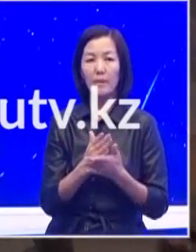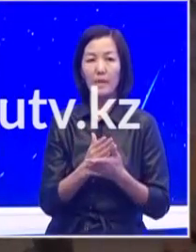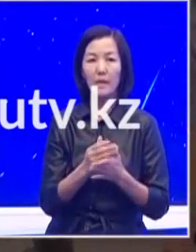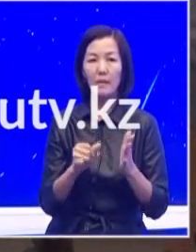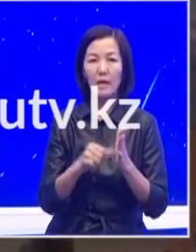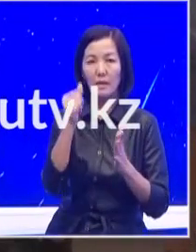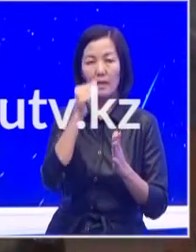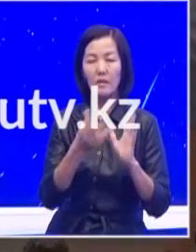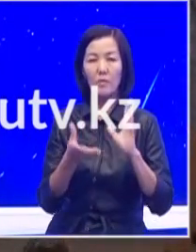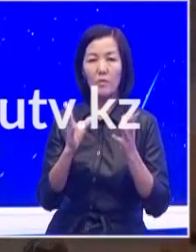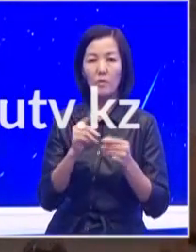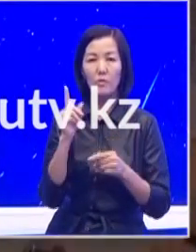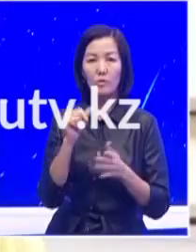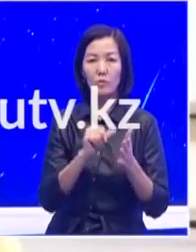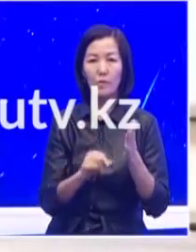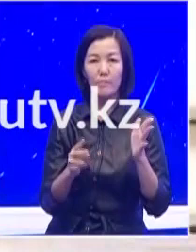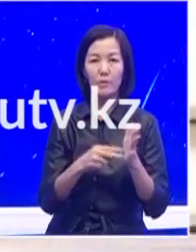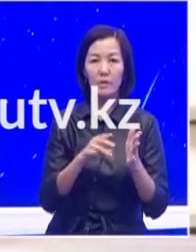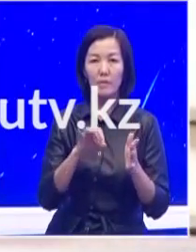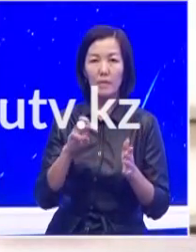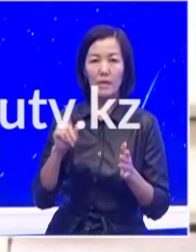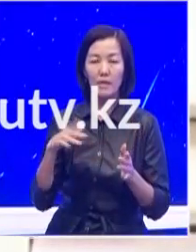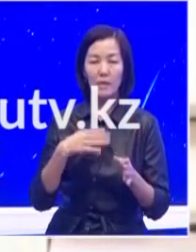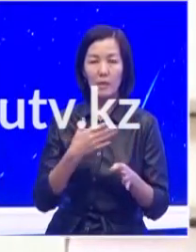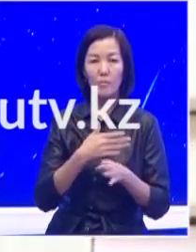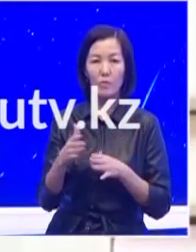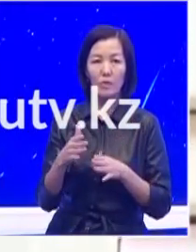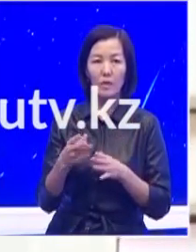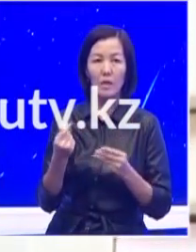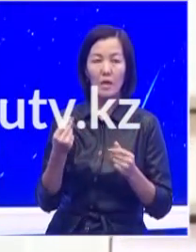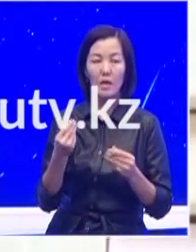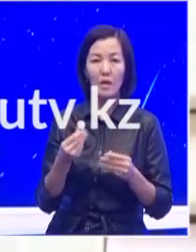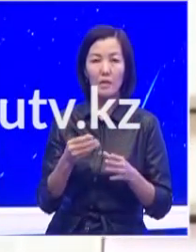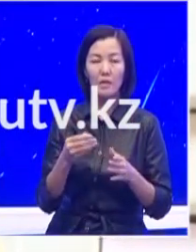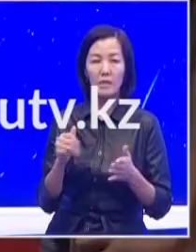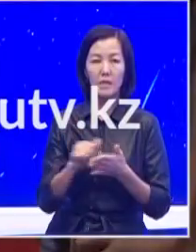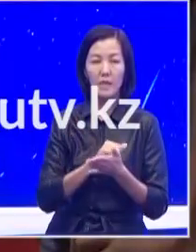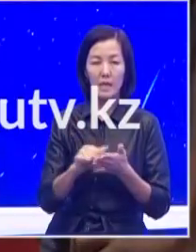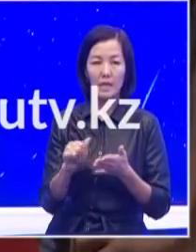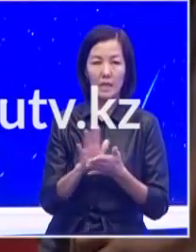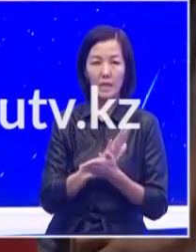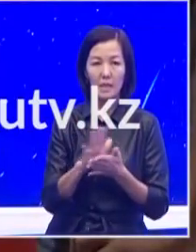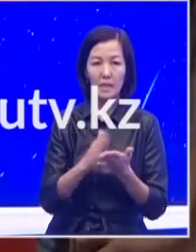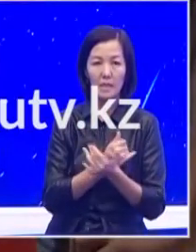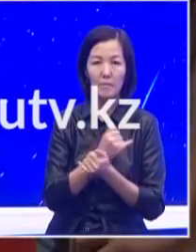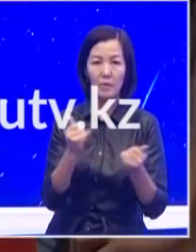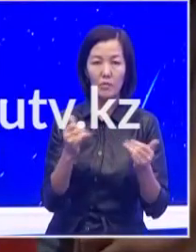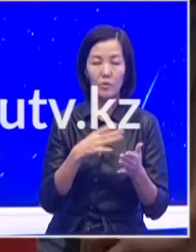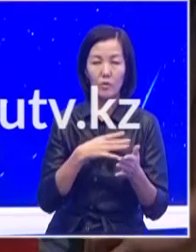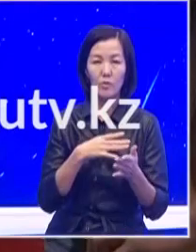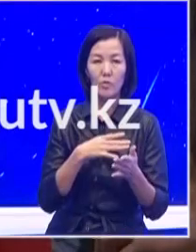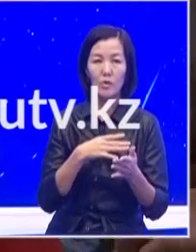жылдың қорытындысы бойынша 167 миллиард теңге бөлінген. Бұл қаражат тегін кепілдендірілген медициналық қызмет көрсету мен медициналық